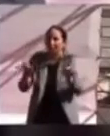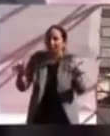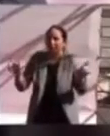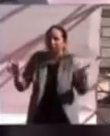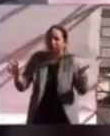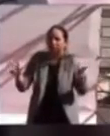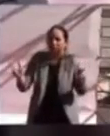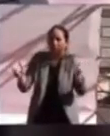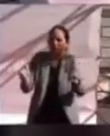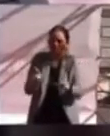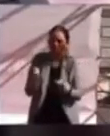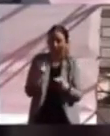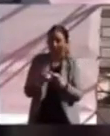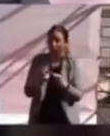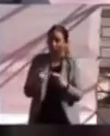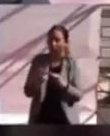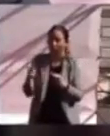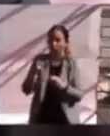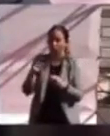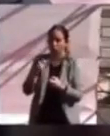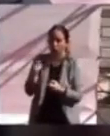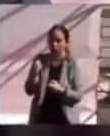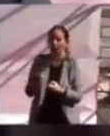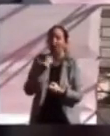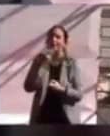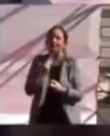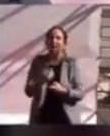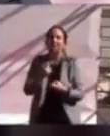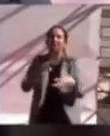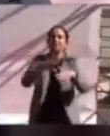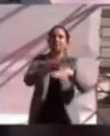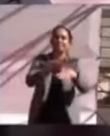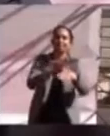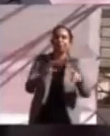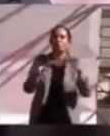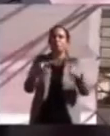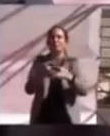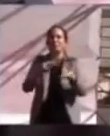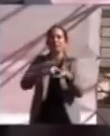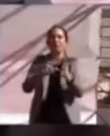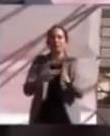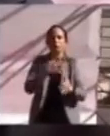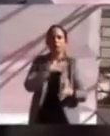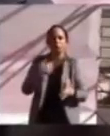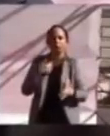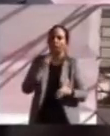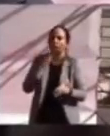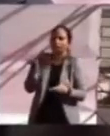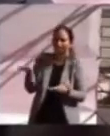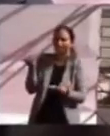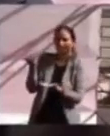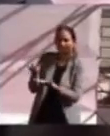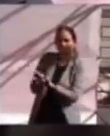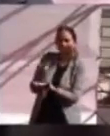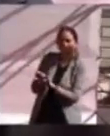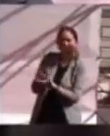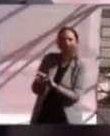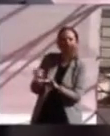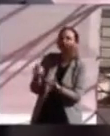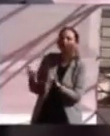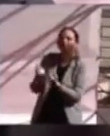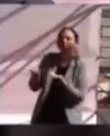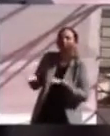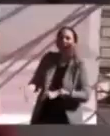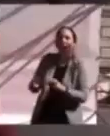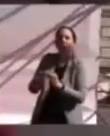grazie all'aiuto di epidemiology del comitato tecnico scientifico com'è che lei ci raccontasse a che punto siamo